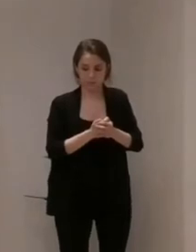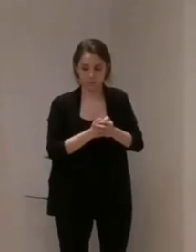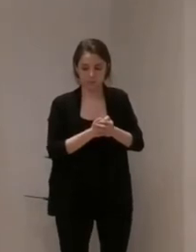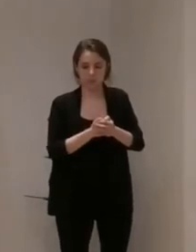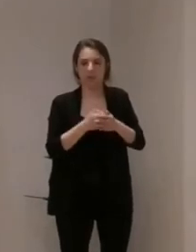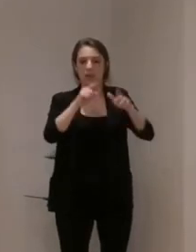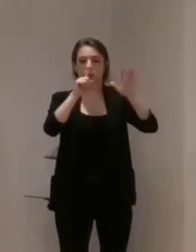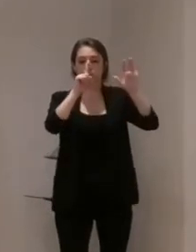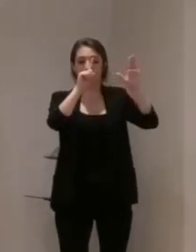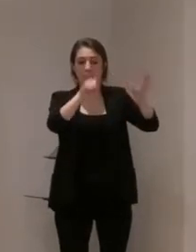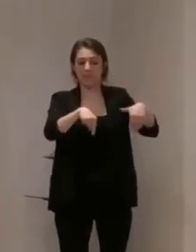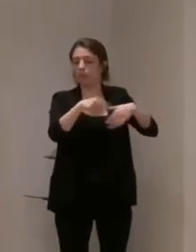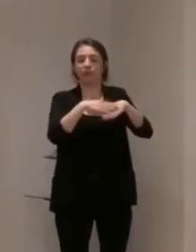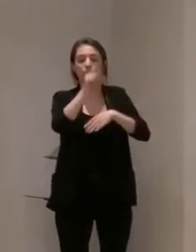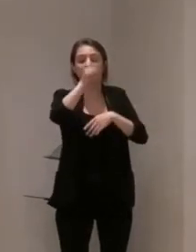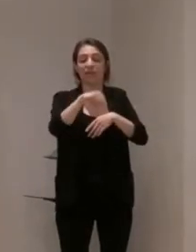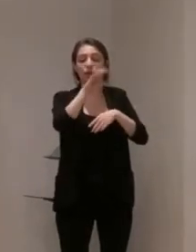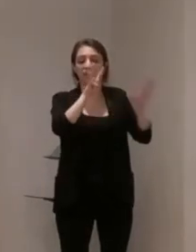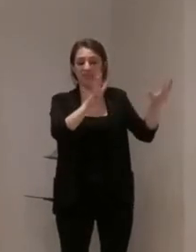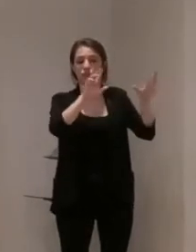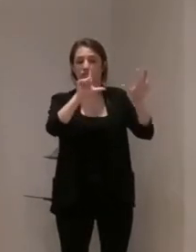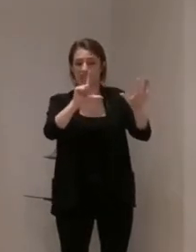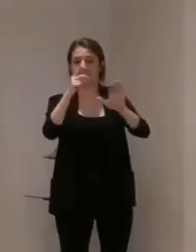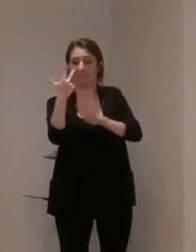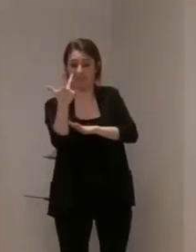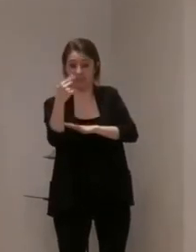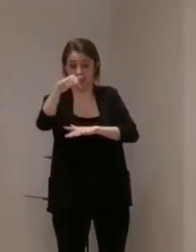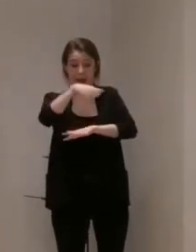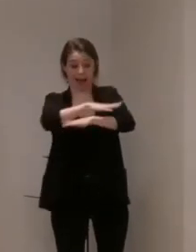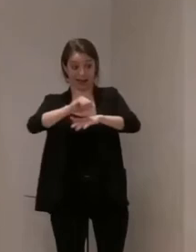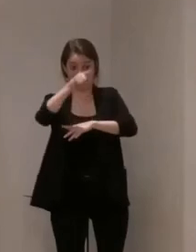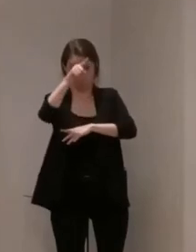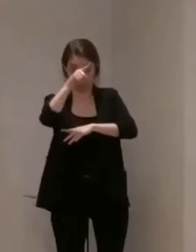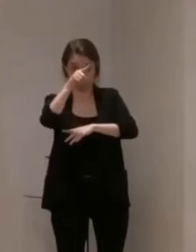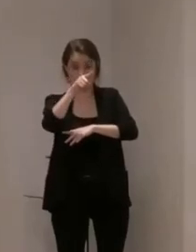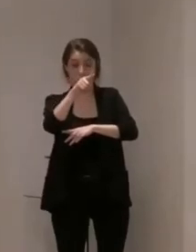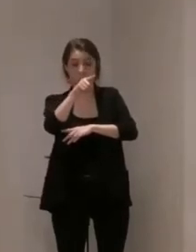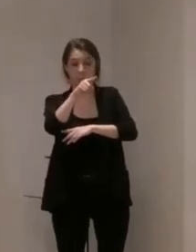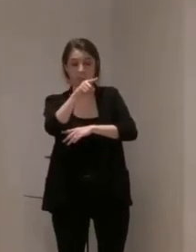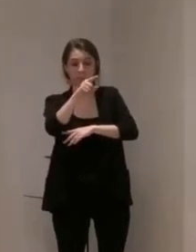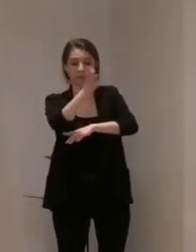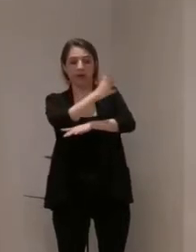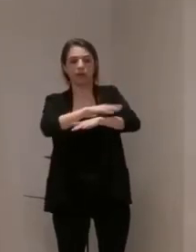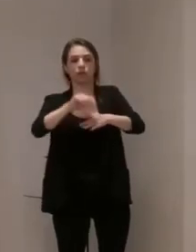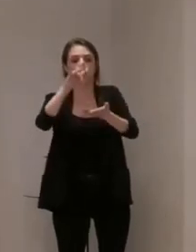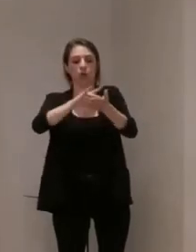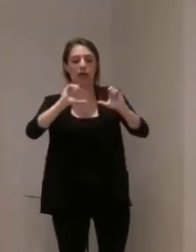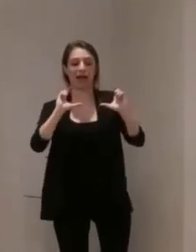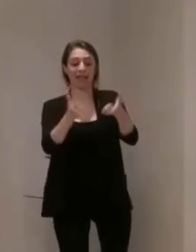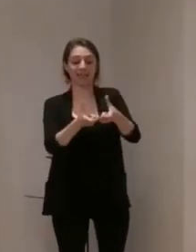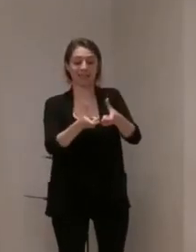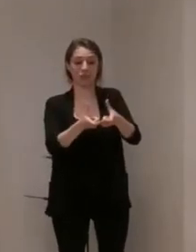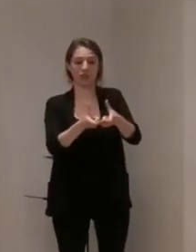El 1973, a Reus, van haver una detenció de